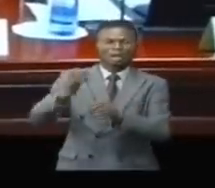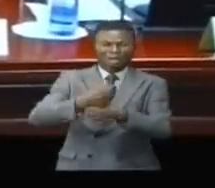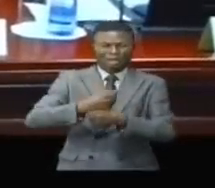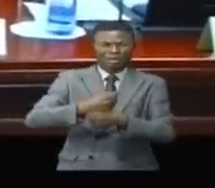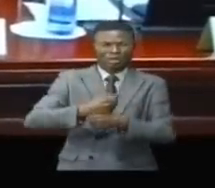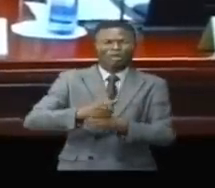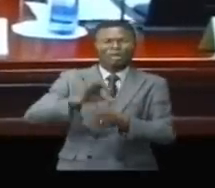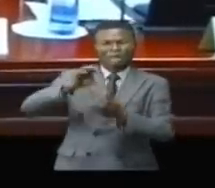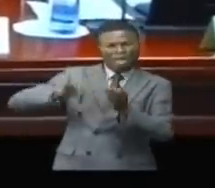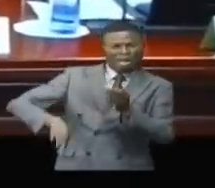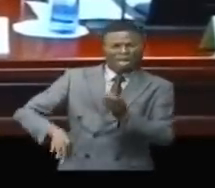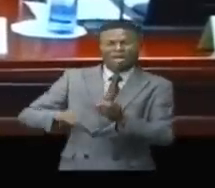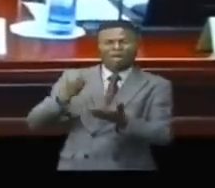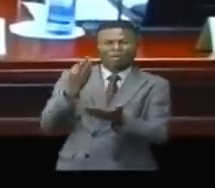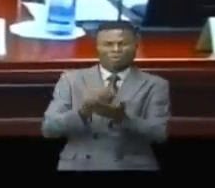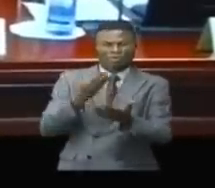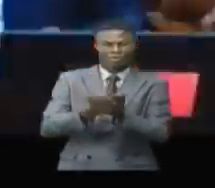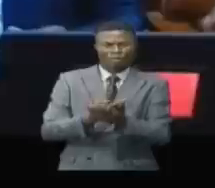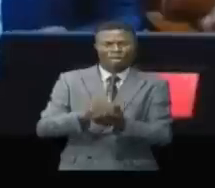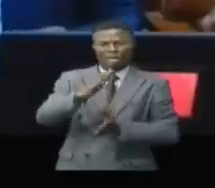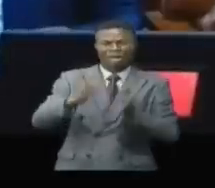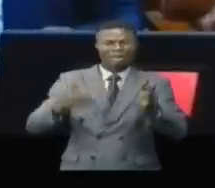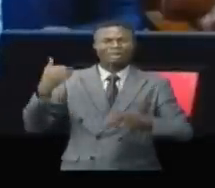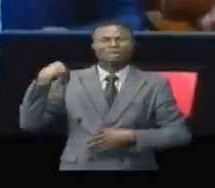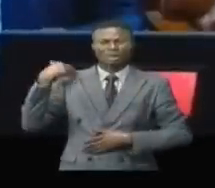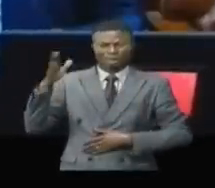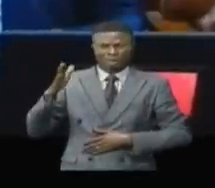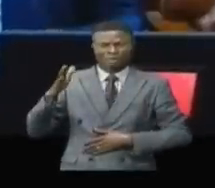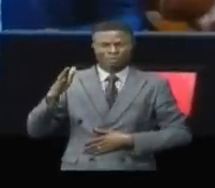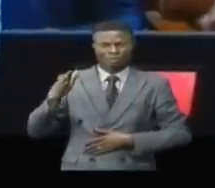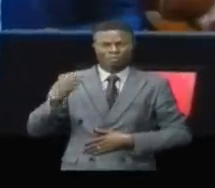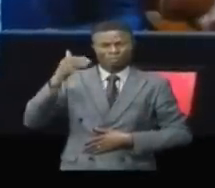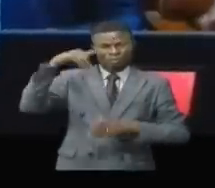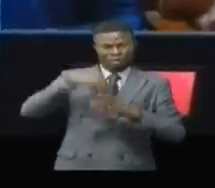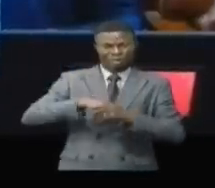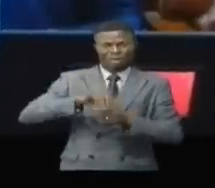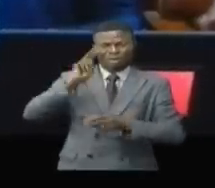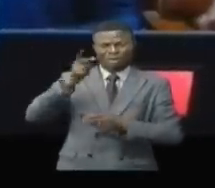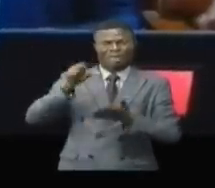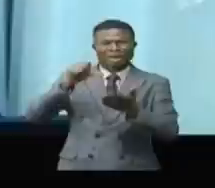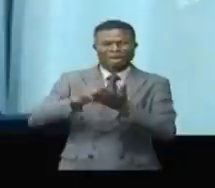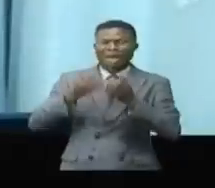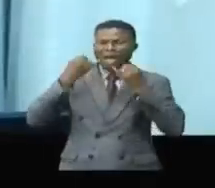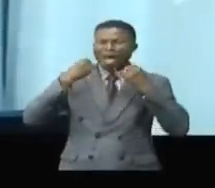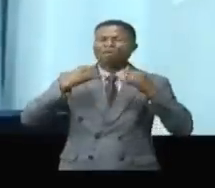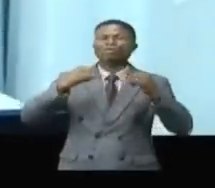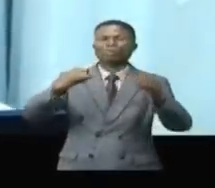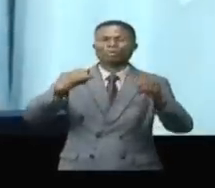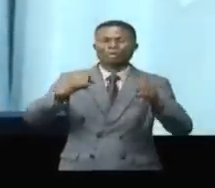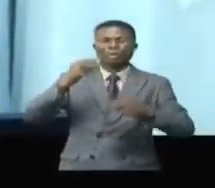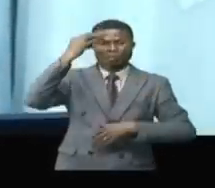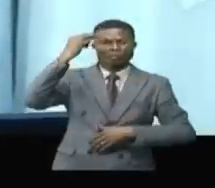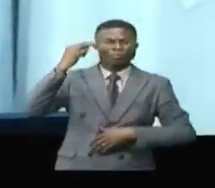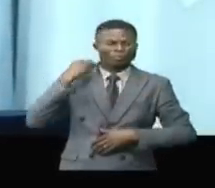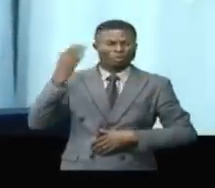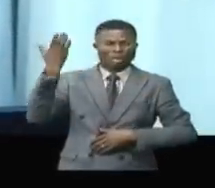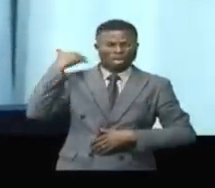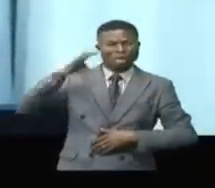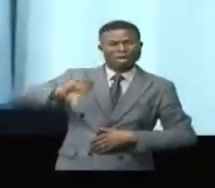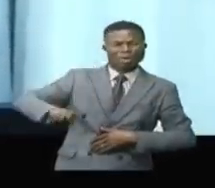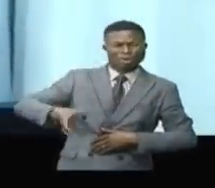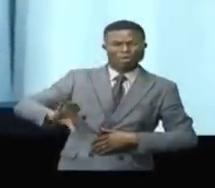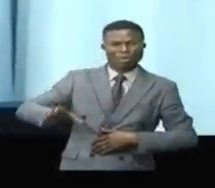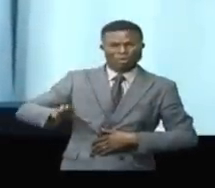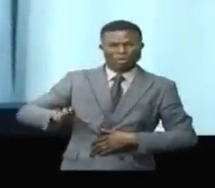d'importantes ressources financières pour le trésor public. Dans sa seconde note d'information, le ministre des Hydrocarbures